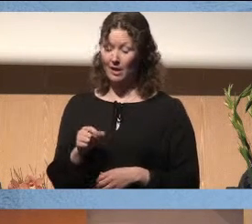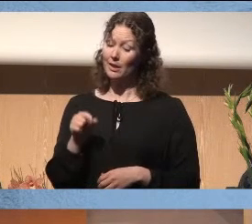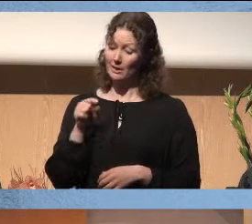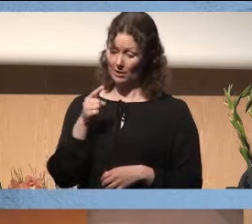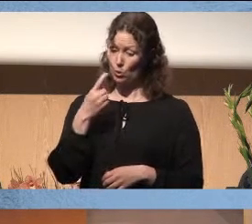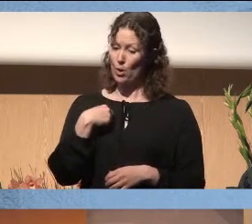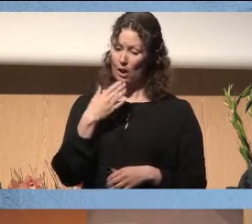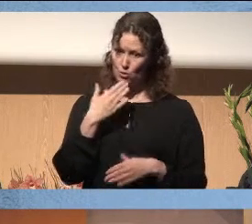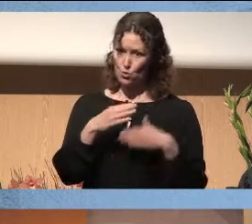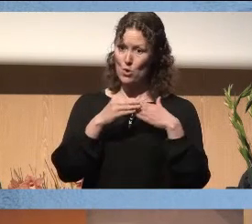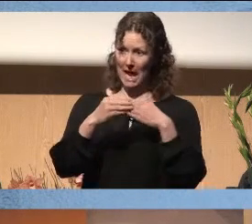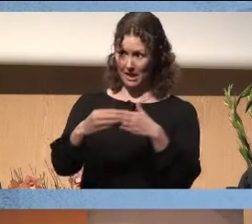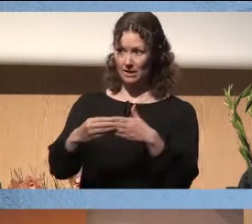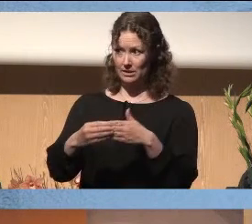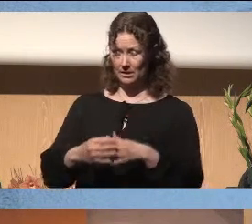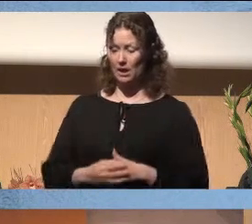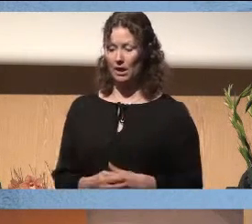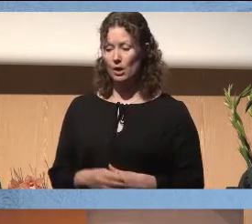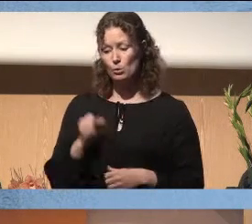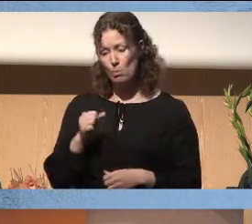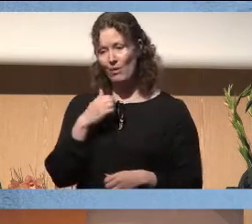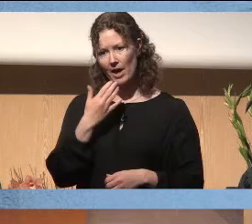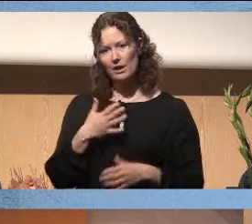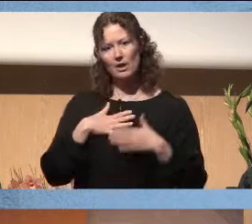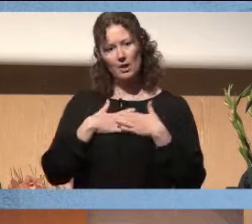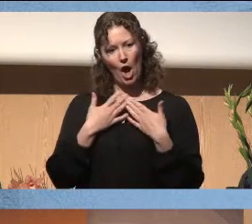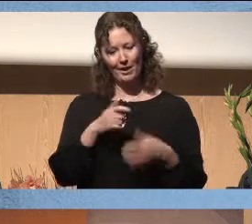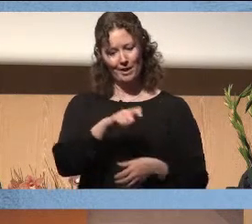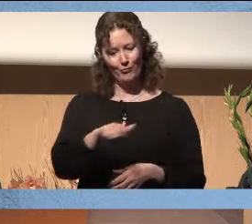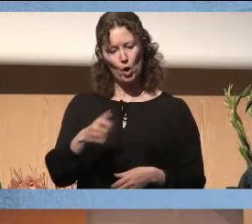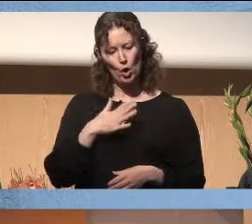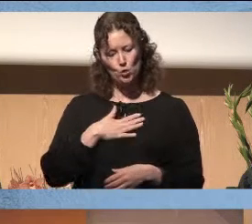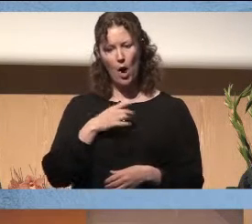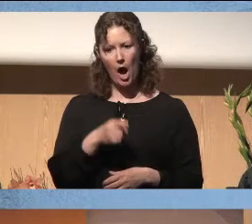ledelse. Du må være glad i de folka du har der.